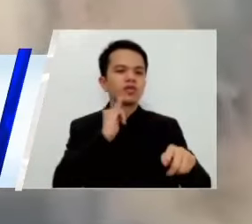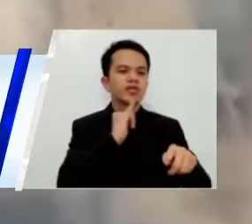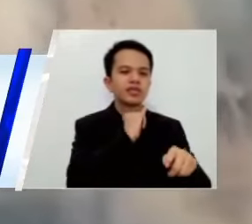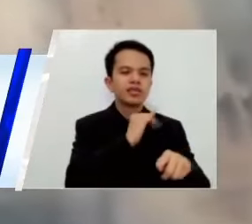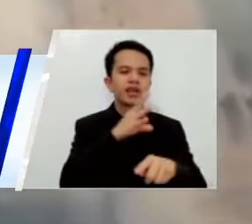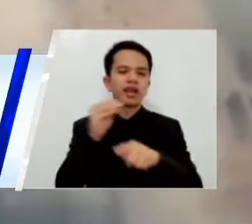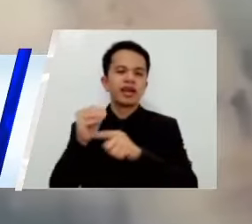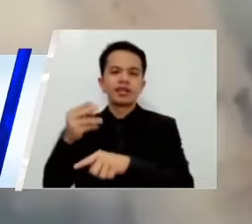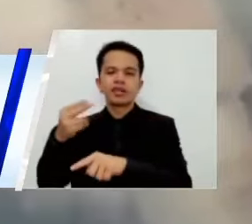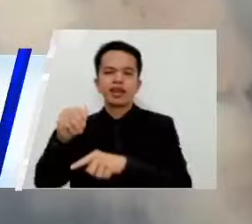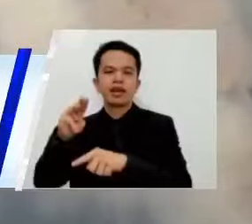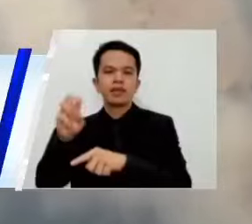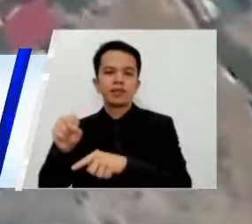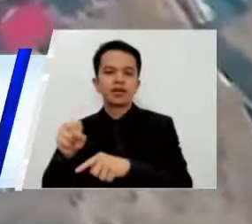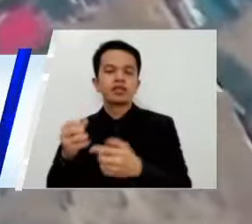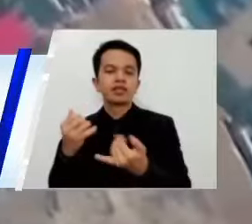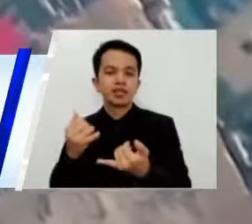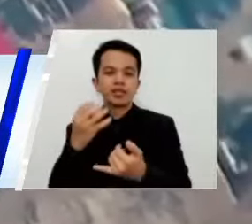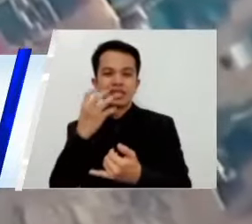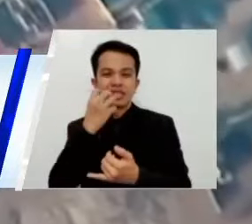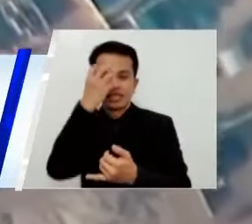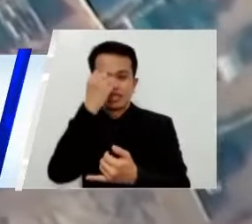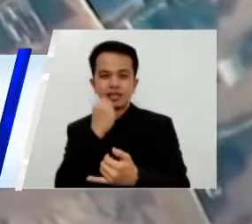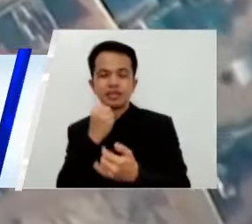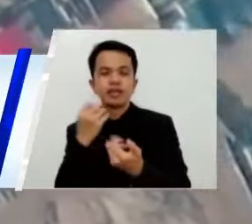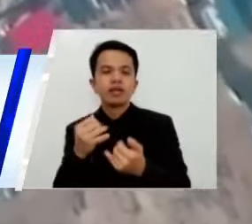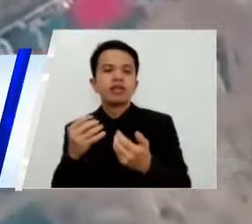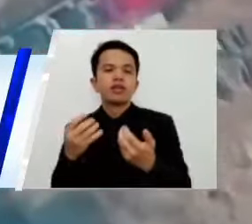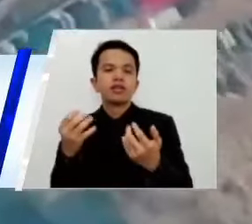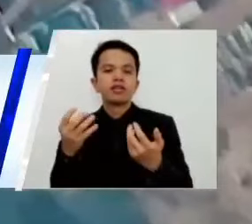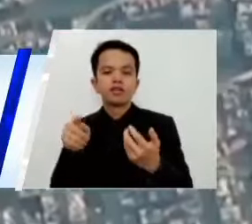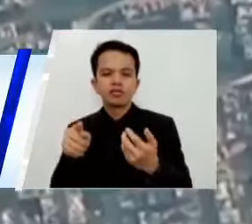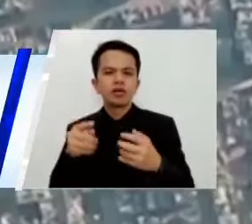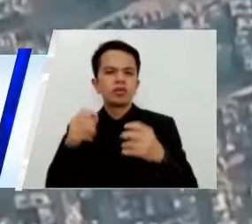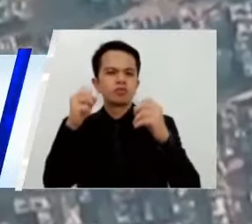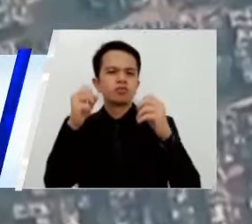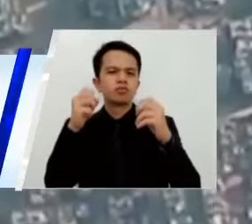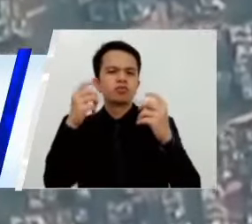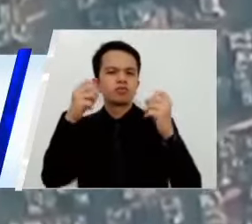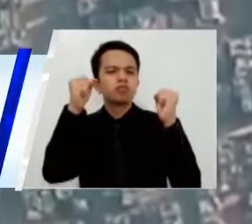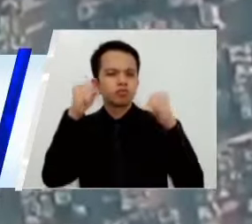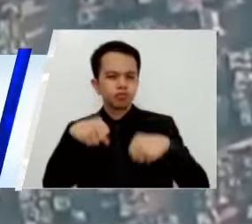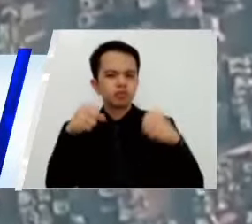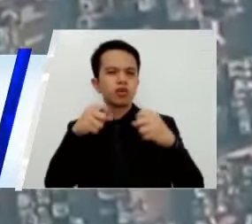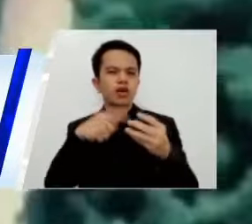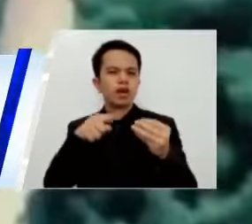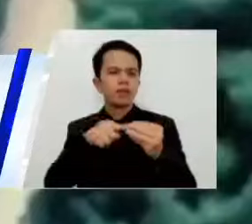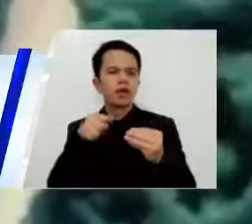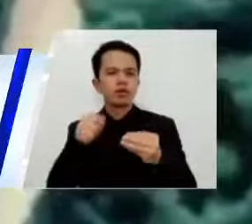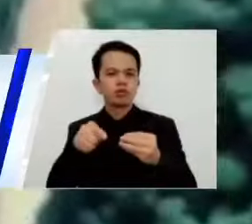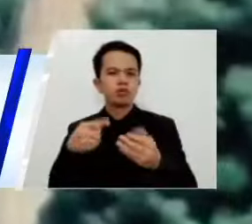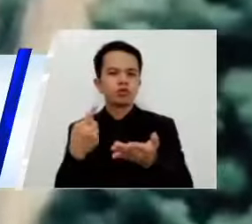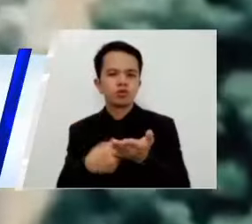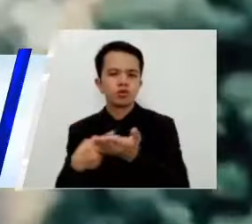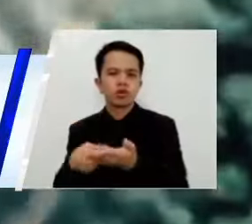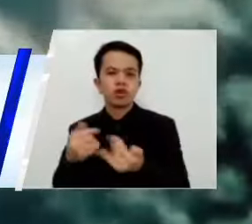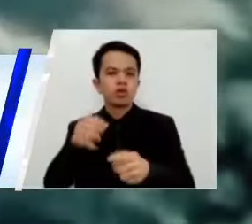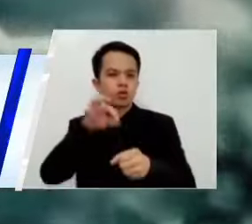Hamas. 14 na miyembro ng konseho ang bumoto pabor sa resolusyon. Nag-abstain naman sa pagboto ang